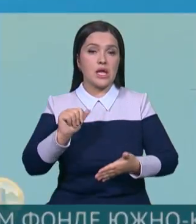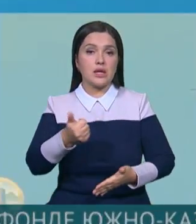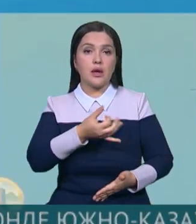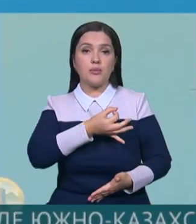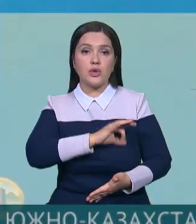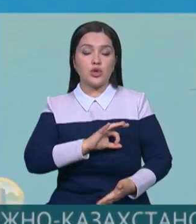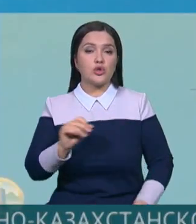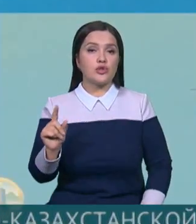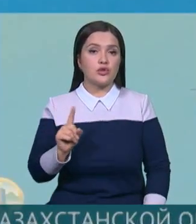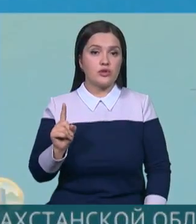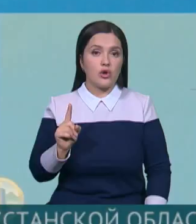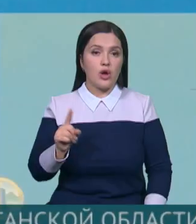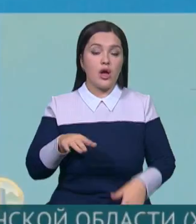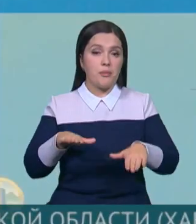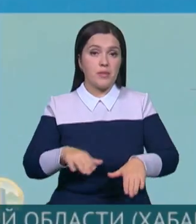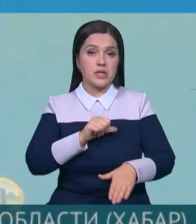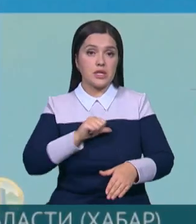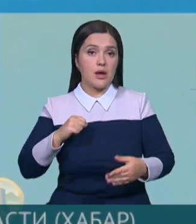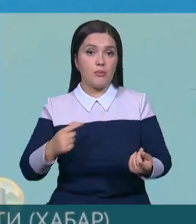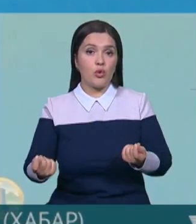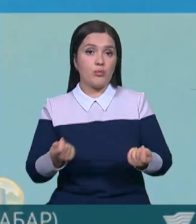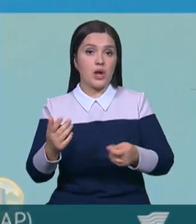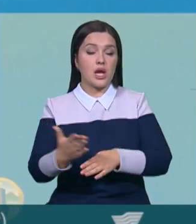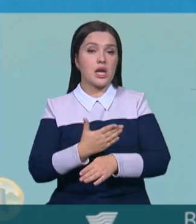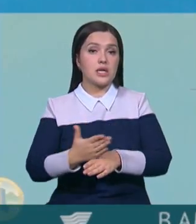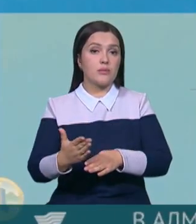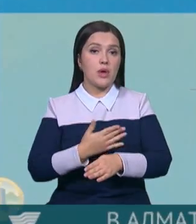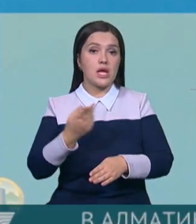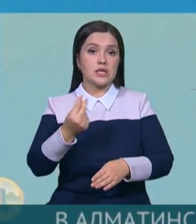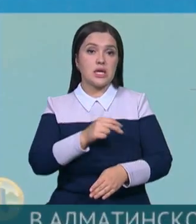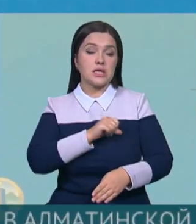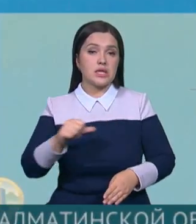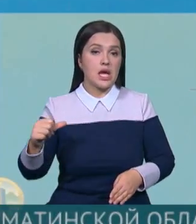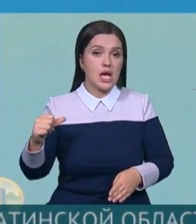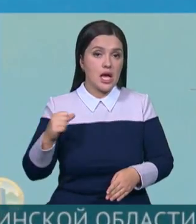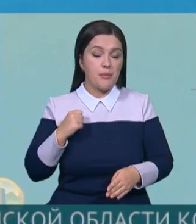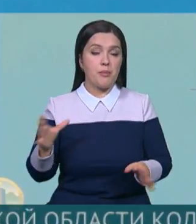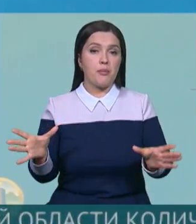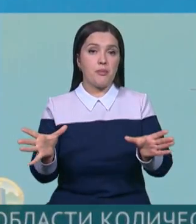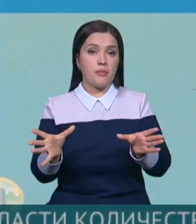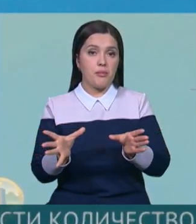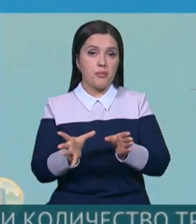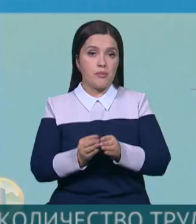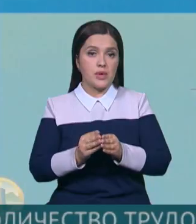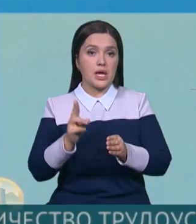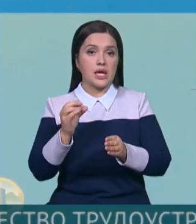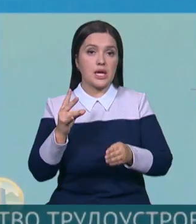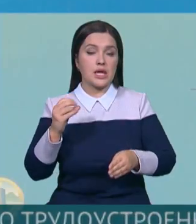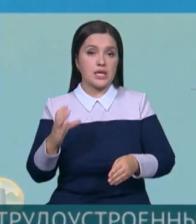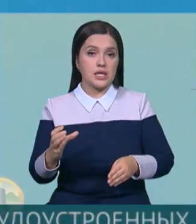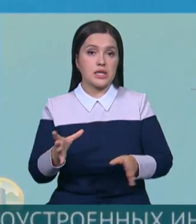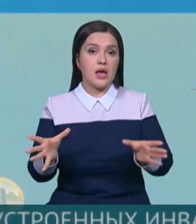что местные самоуправления распределяют доходы самостоятельно, совместно с КИНЕСом. То